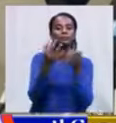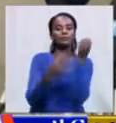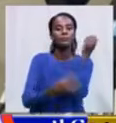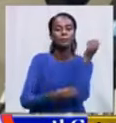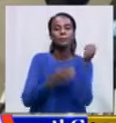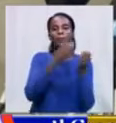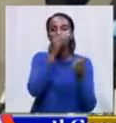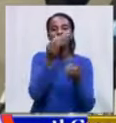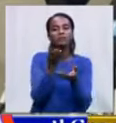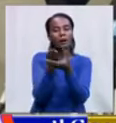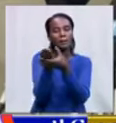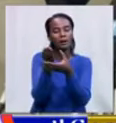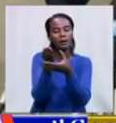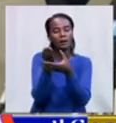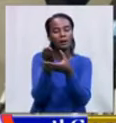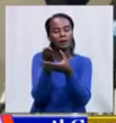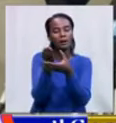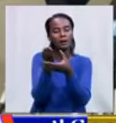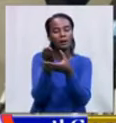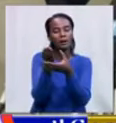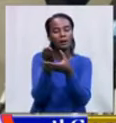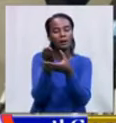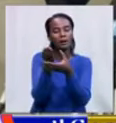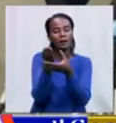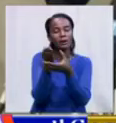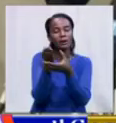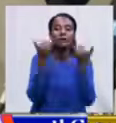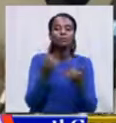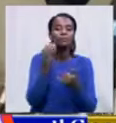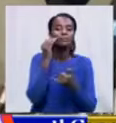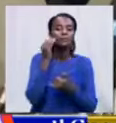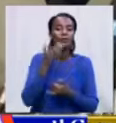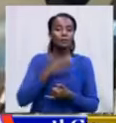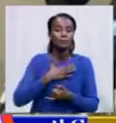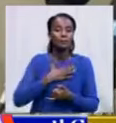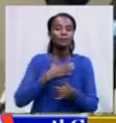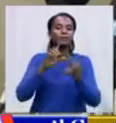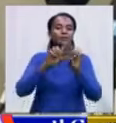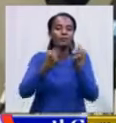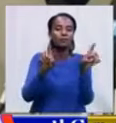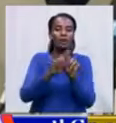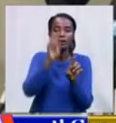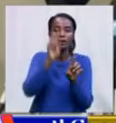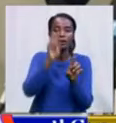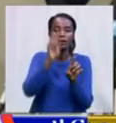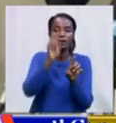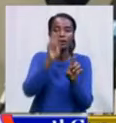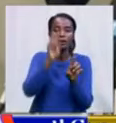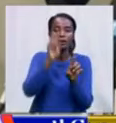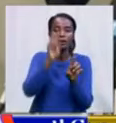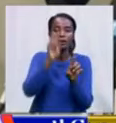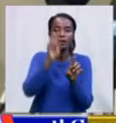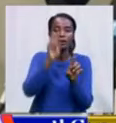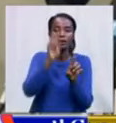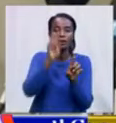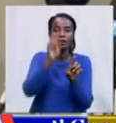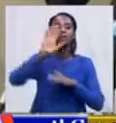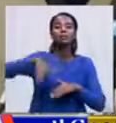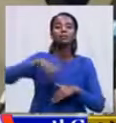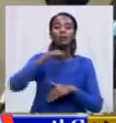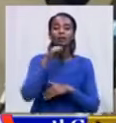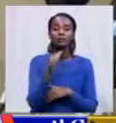አስፈጥራለን እናበላለን እናጠጣለን አሁን በየቤታችን የተለያየን ስለሆን ያ ነገር እንዳይቀር